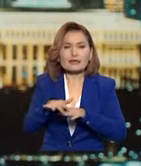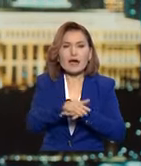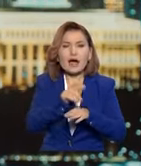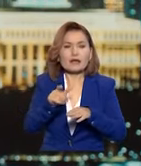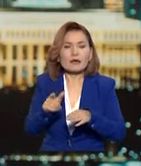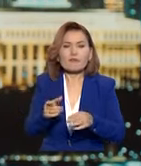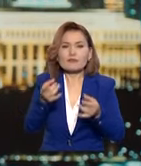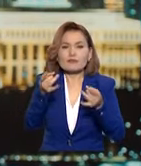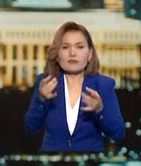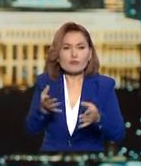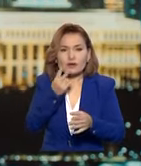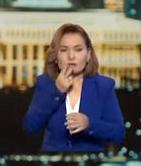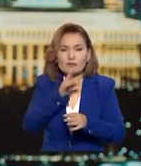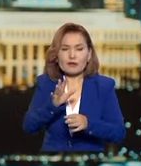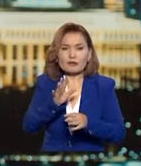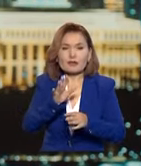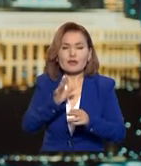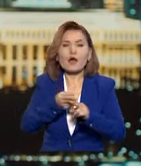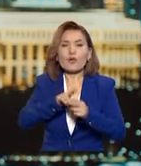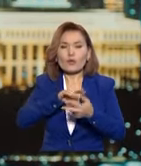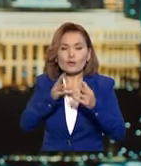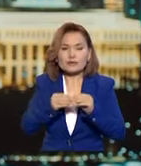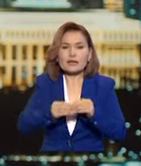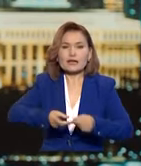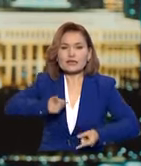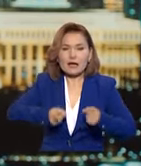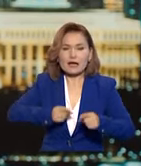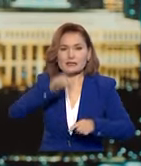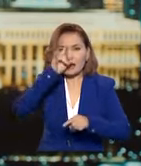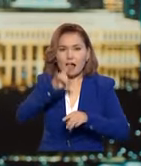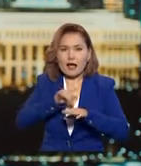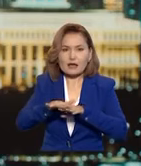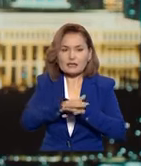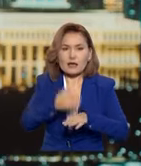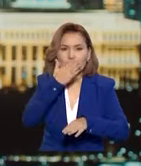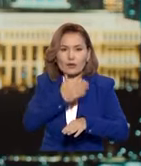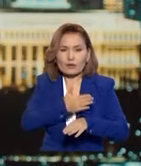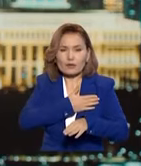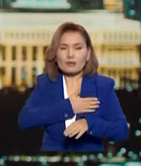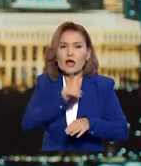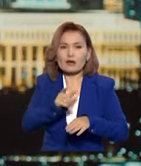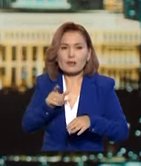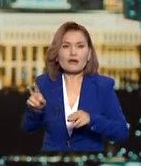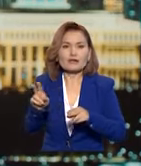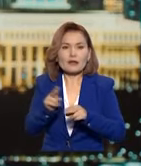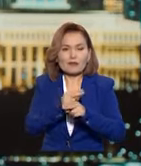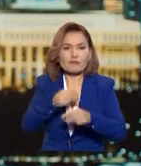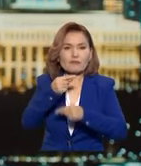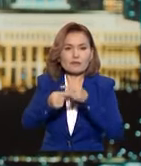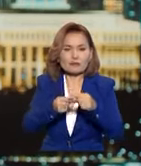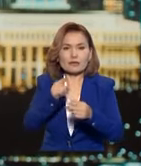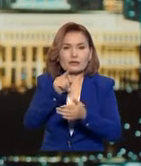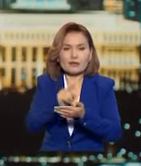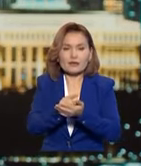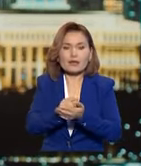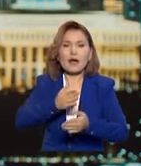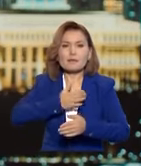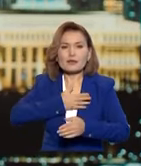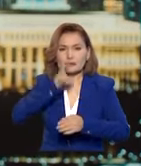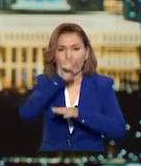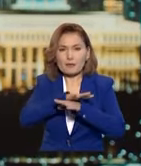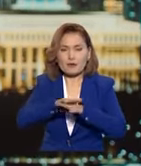қарамайтын нағыз отаншыл, ниеттес, мүдделес азаматтардың қолында. Мен мемлекет басшысы